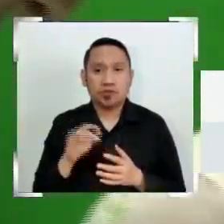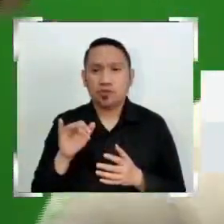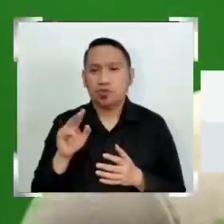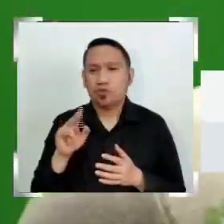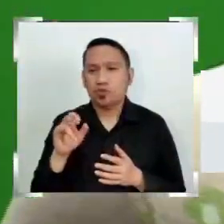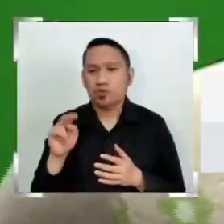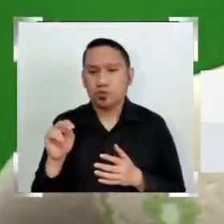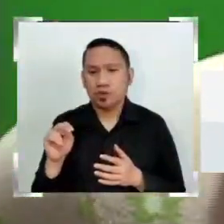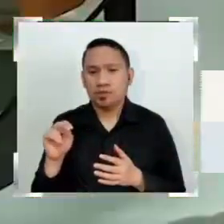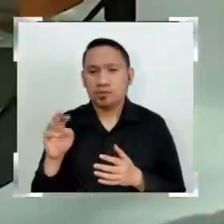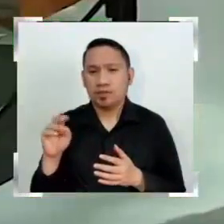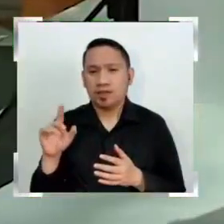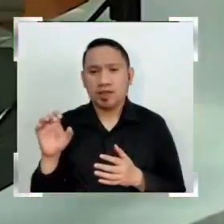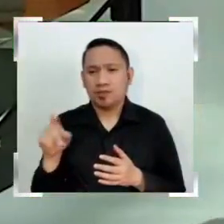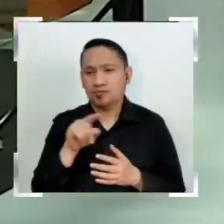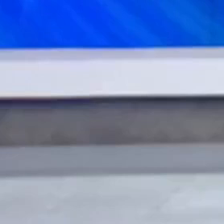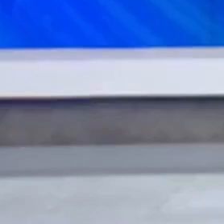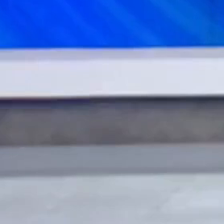Mikael.